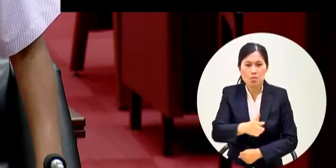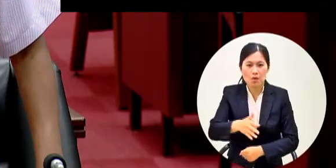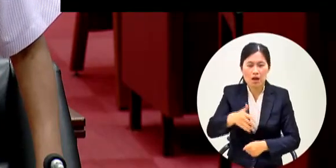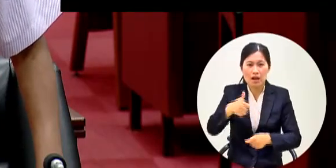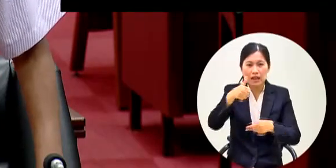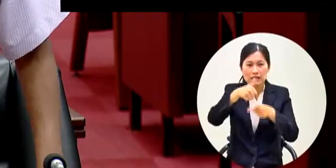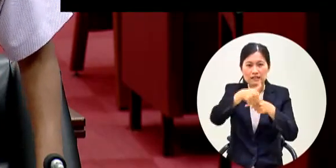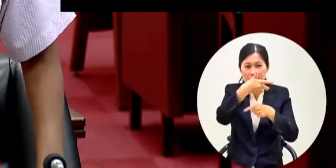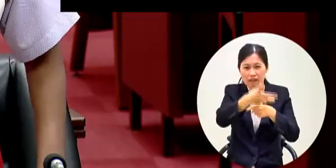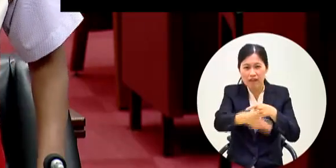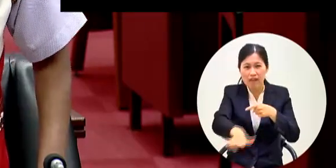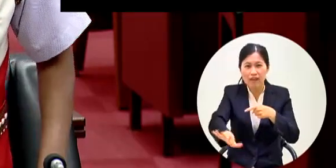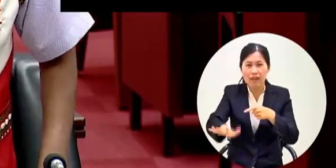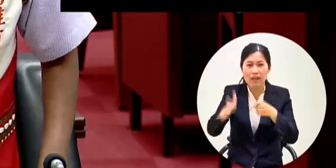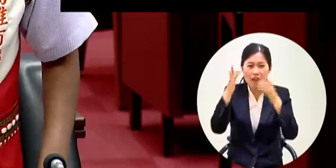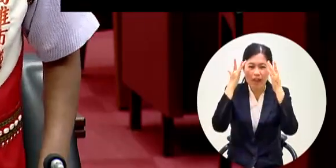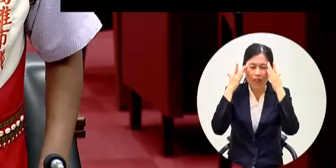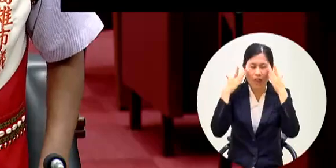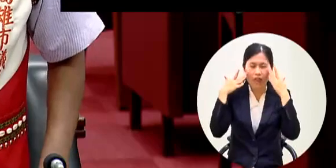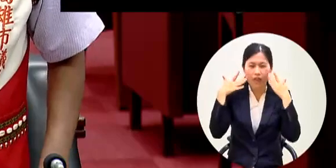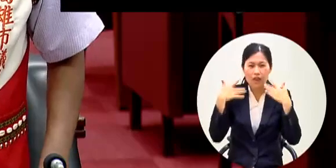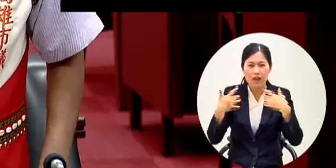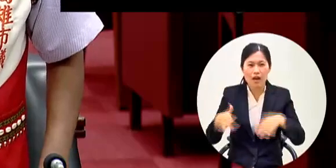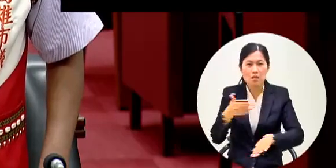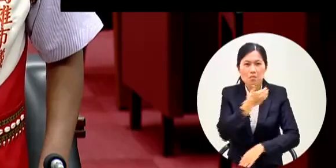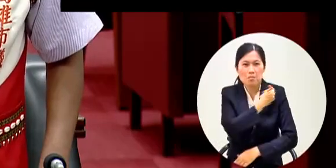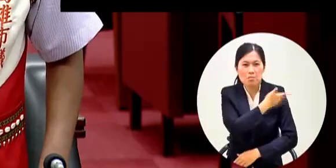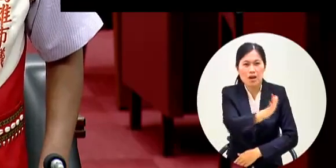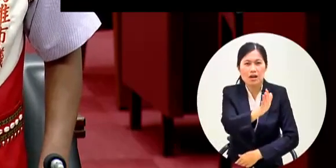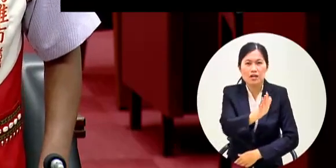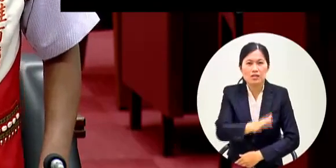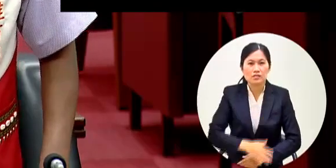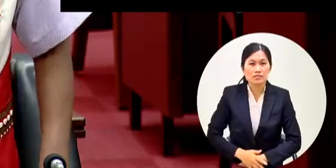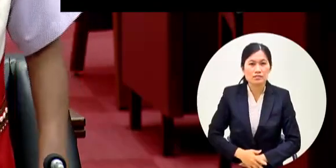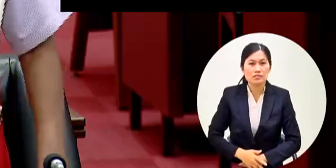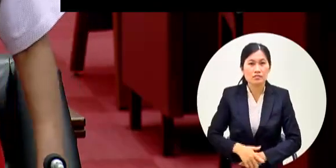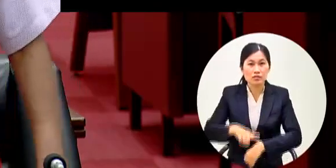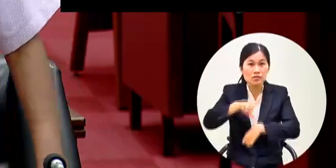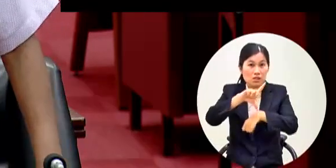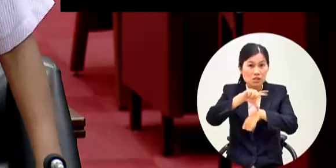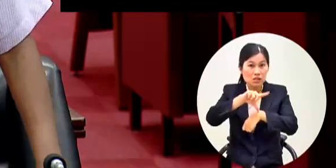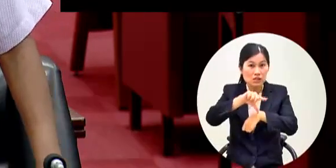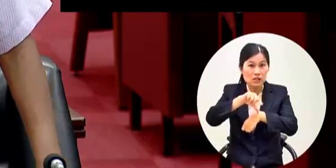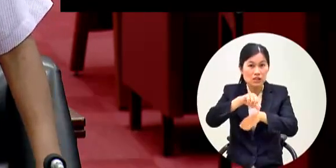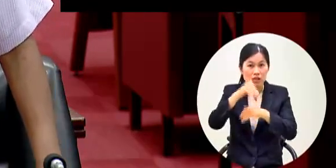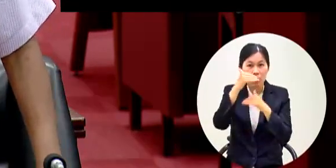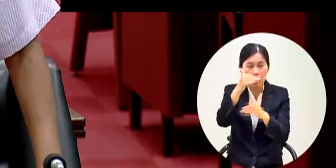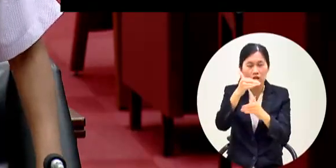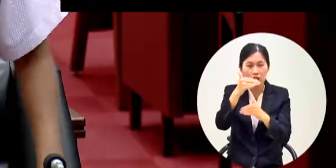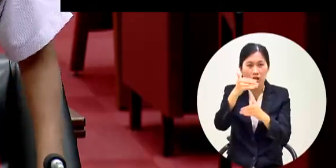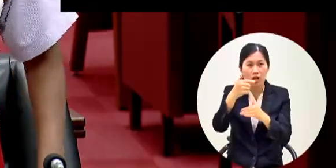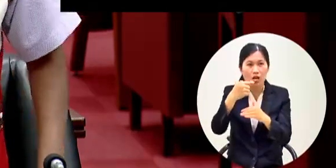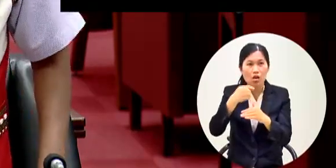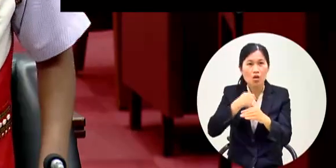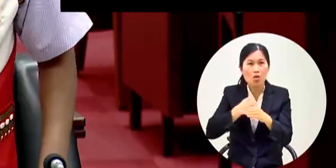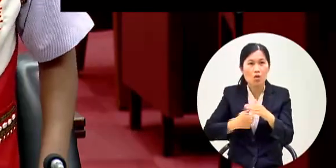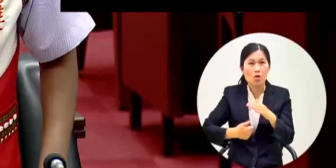说干就干，管他流血流汗。因为时间的关